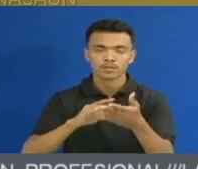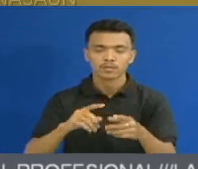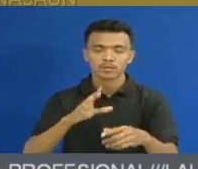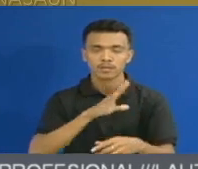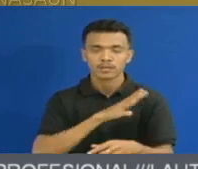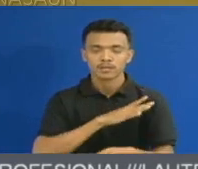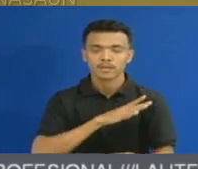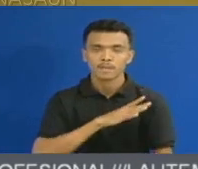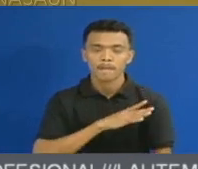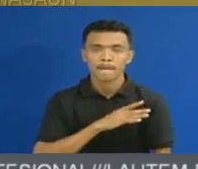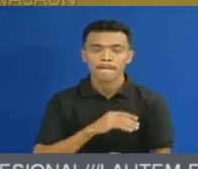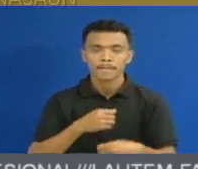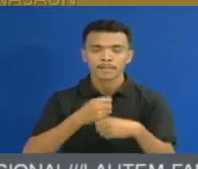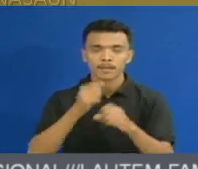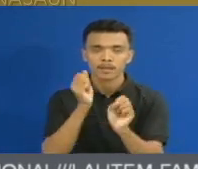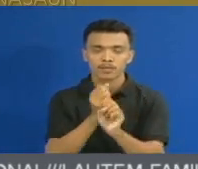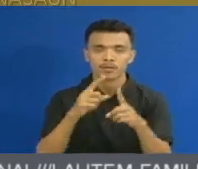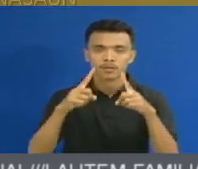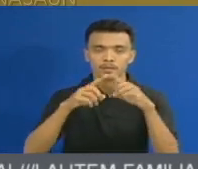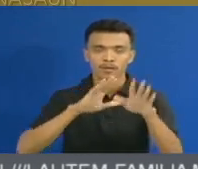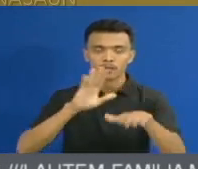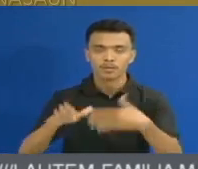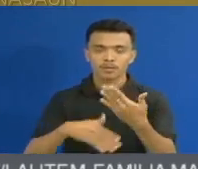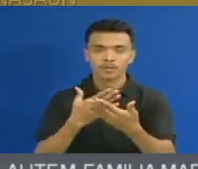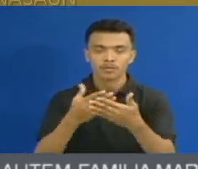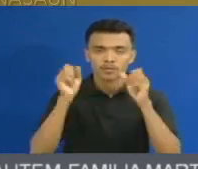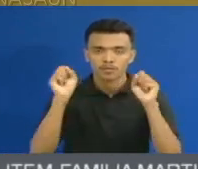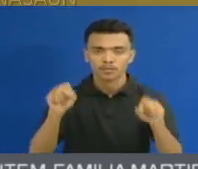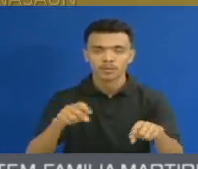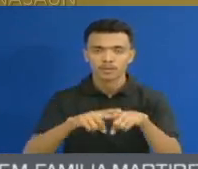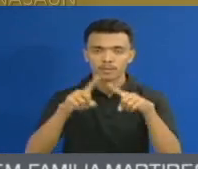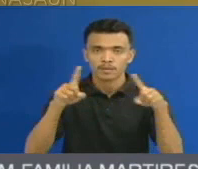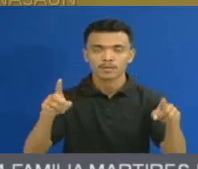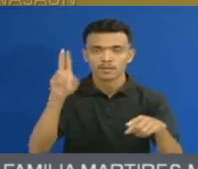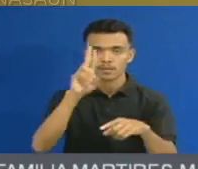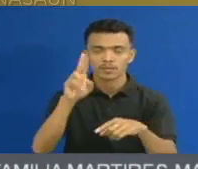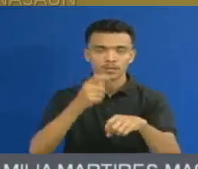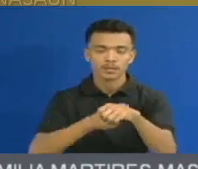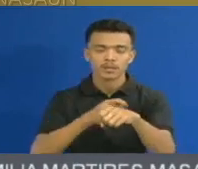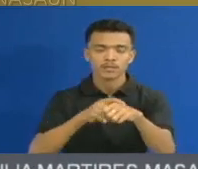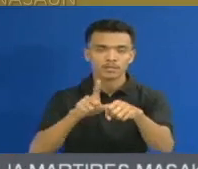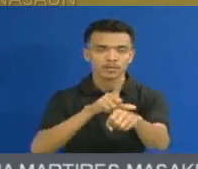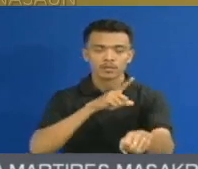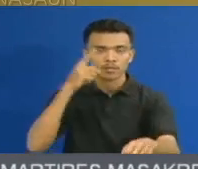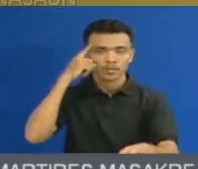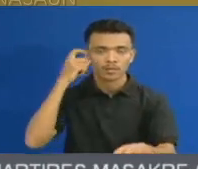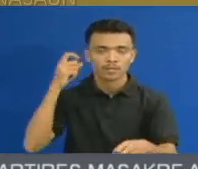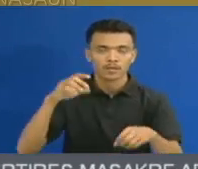sekarang atau hal kali desa bahut hutu ne bele bele mabe ni tim hante imputan tamba istrada ne sei